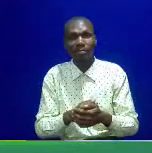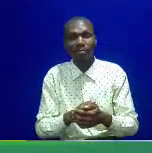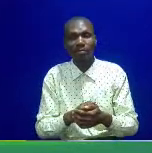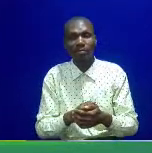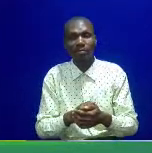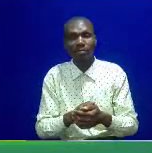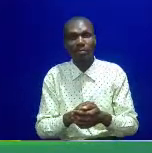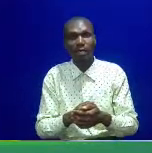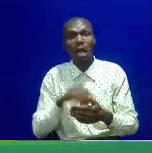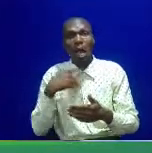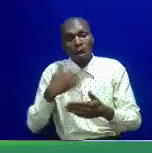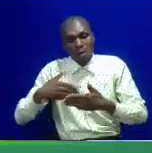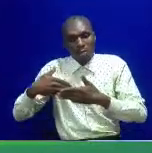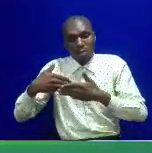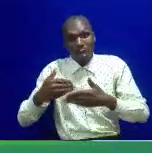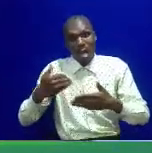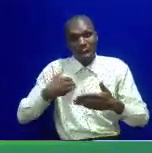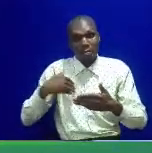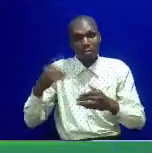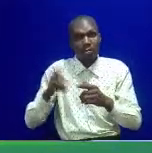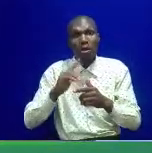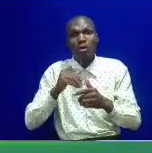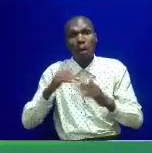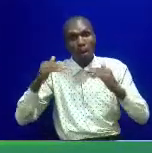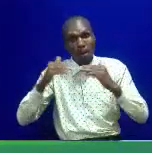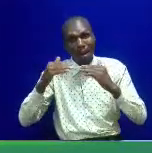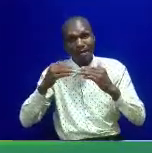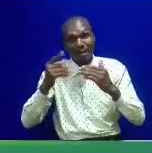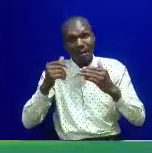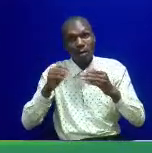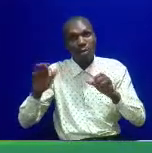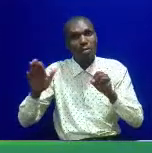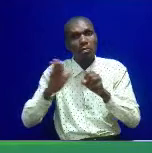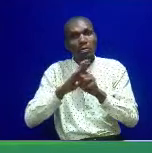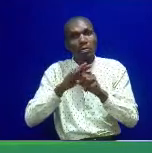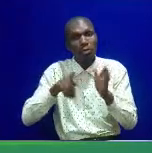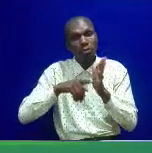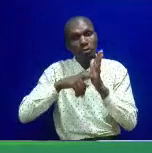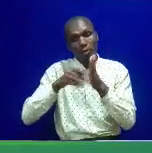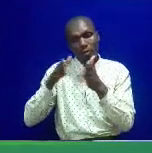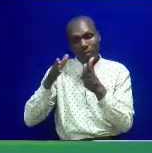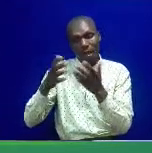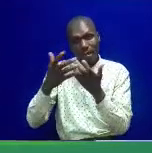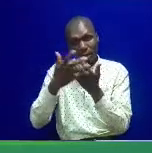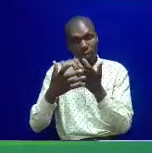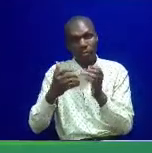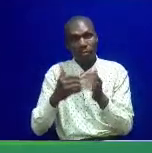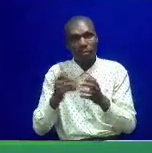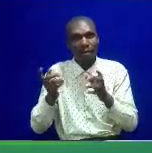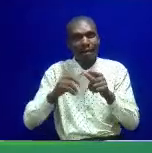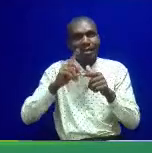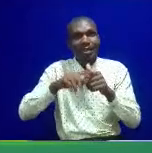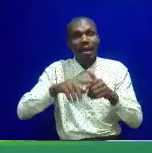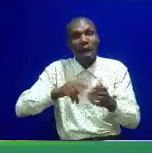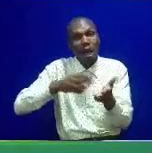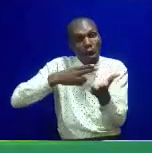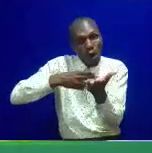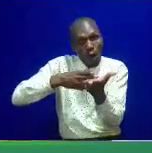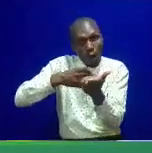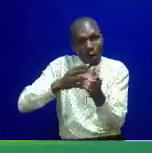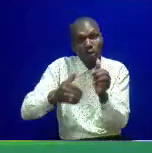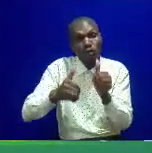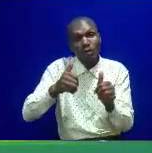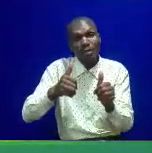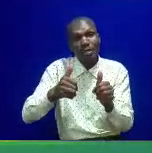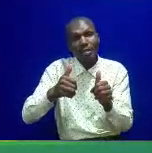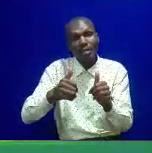ni mtoto gani amepata, na balance ya hiyo pesa yote inaonekana kule chini. Hiyo ndio ile transparency, hiyo